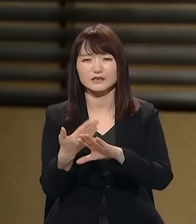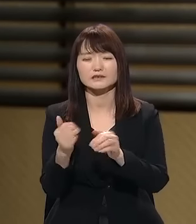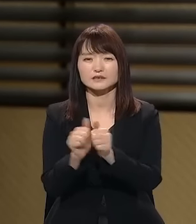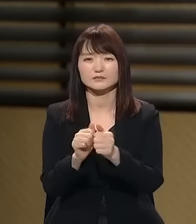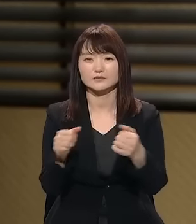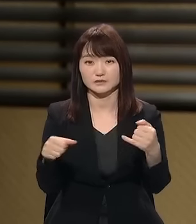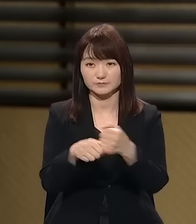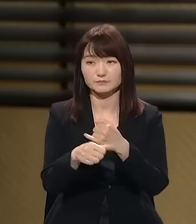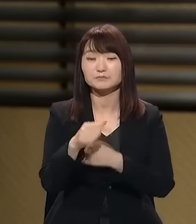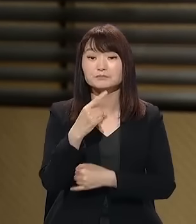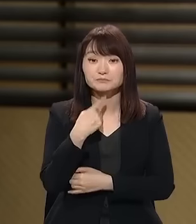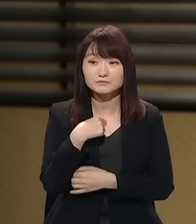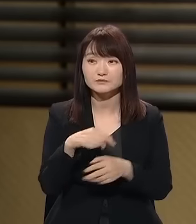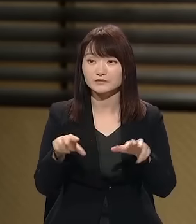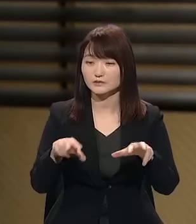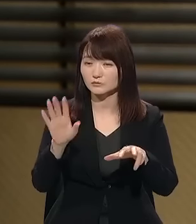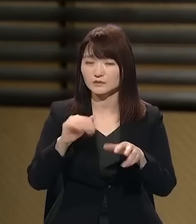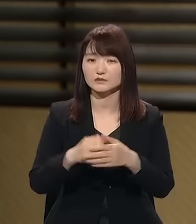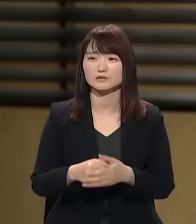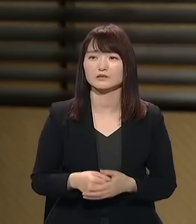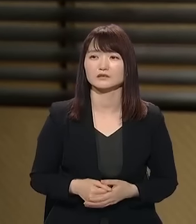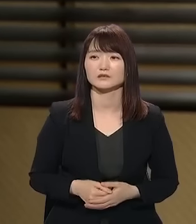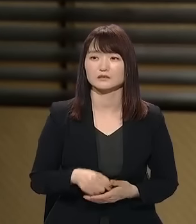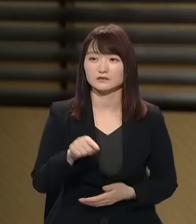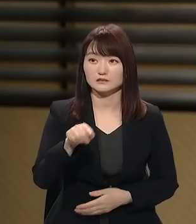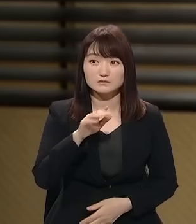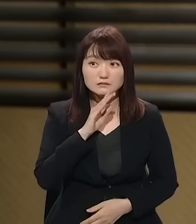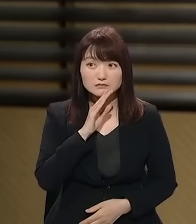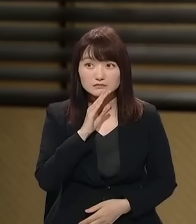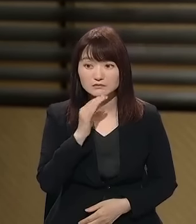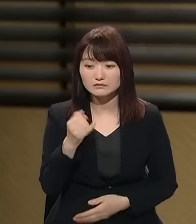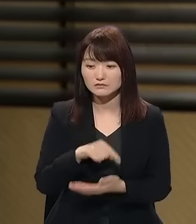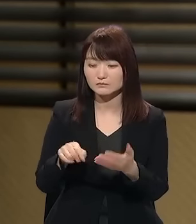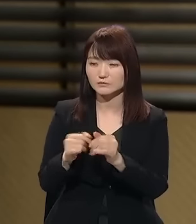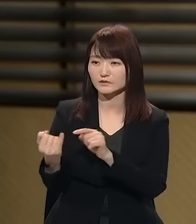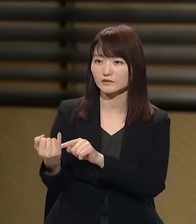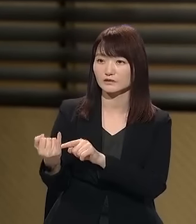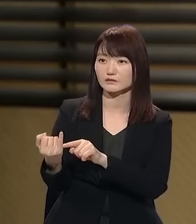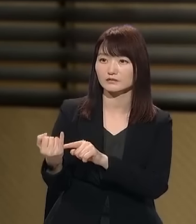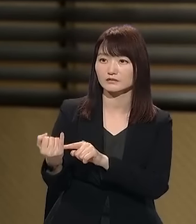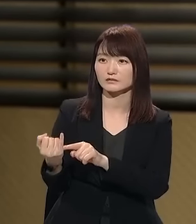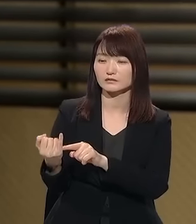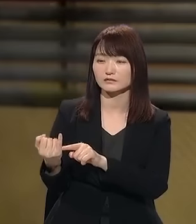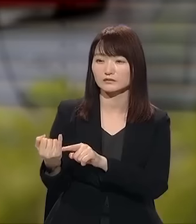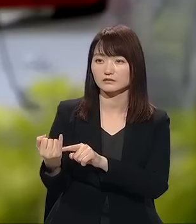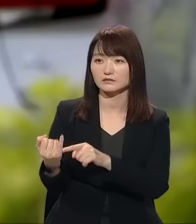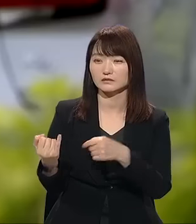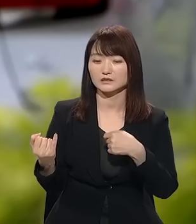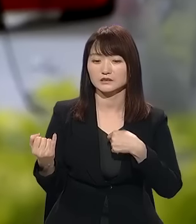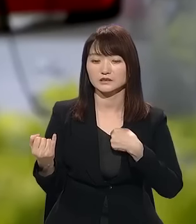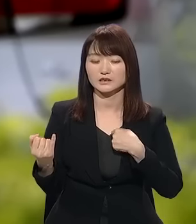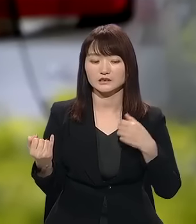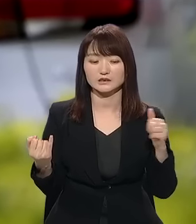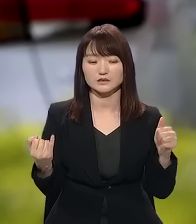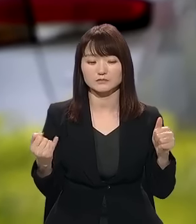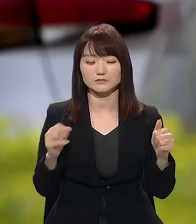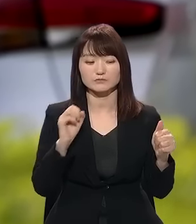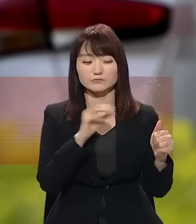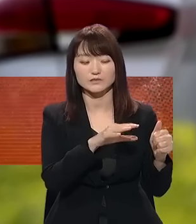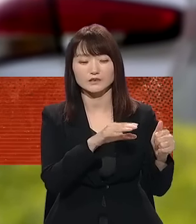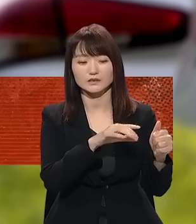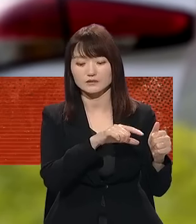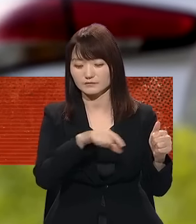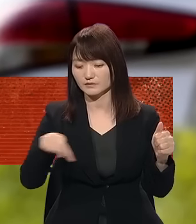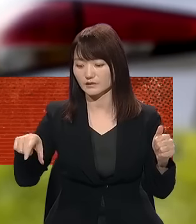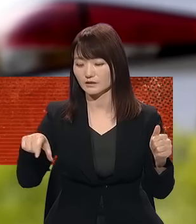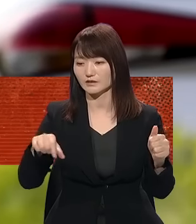거예요 예전에 지금도 아니고 근데 그 사실을 그 피해자인 언니가 자기 남자 친구한테 얘기할까 봐 아예 죽여서 입을